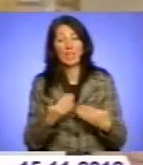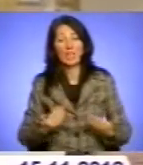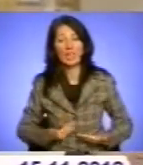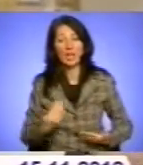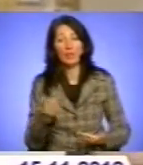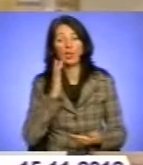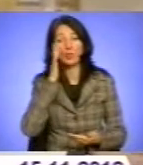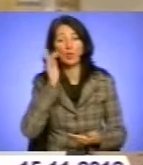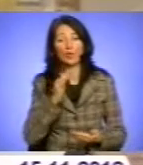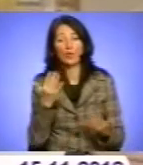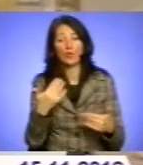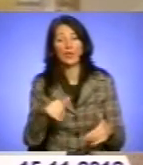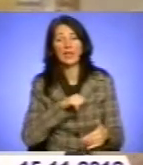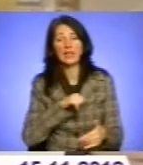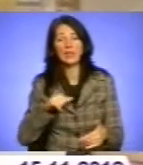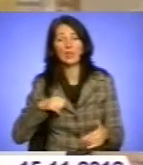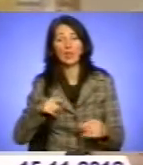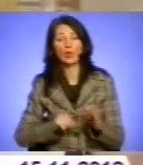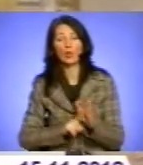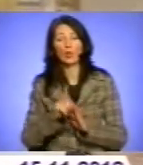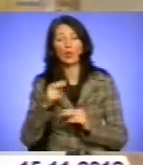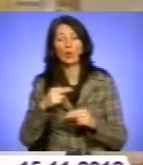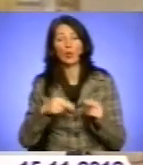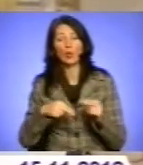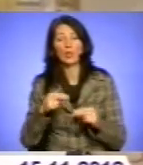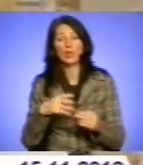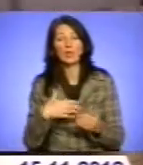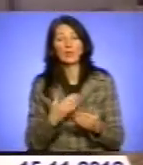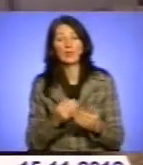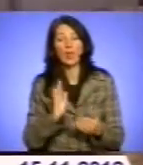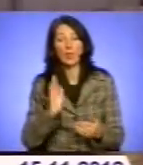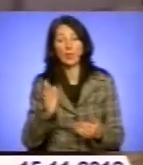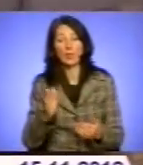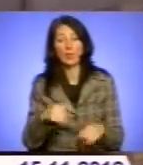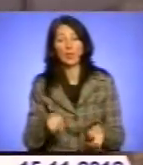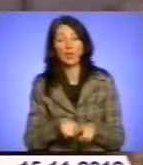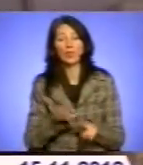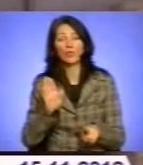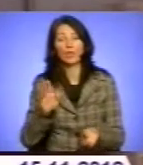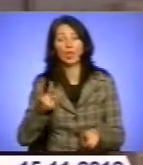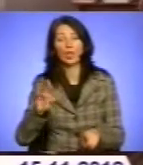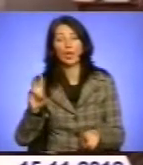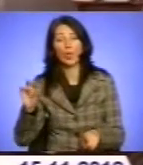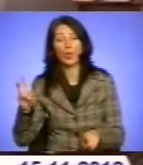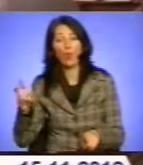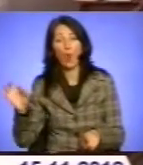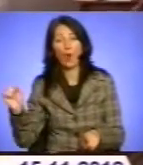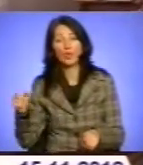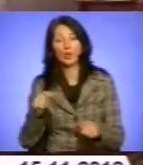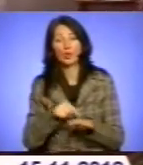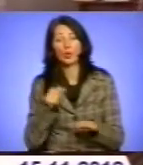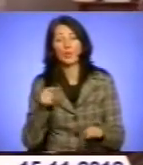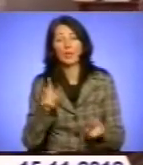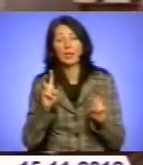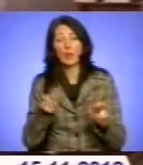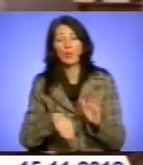мріють, що вони вже самостійно почнуть будувати своє майбутнє. Також Віктор Янукович торкнувся теми підвищення якості освіти